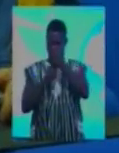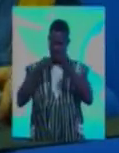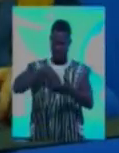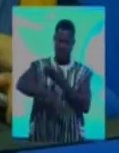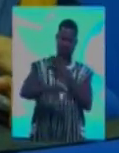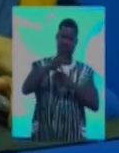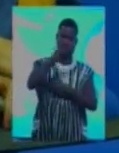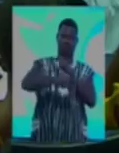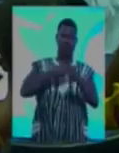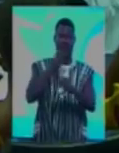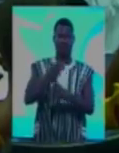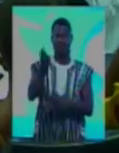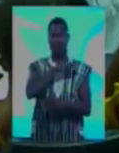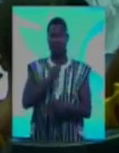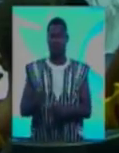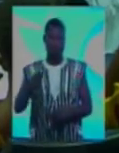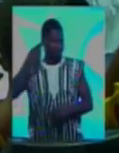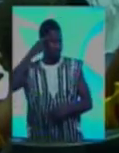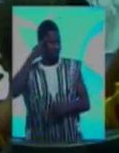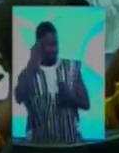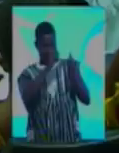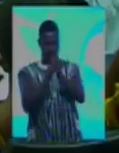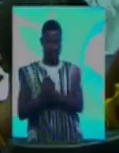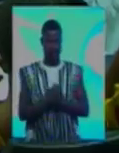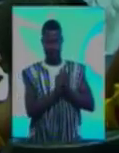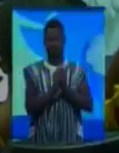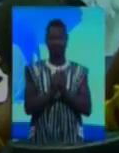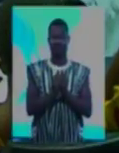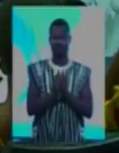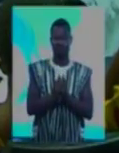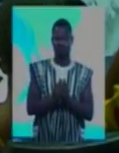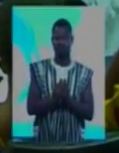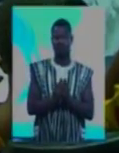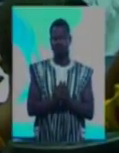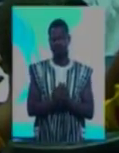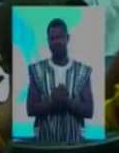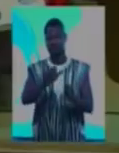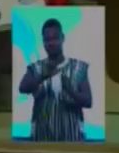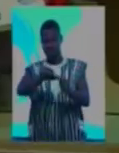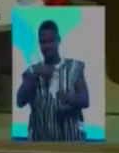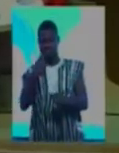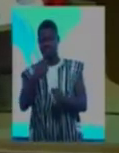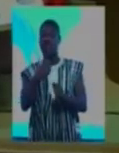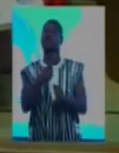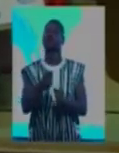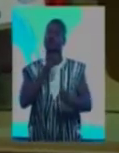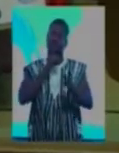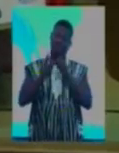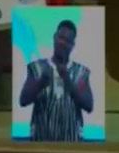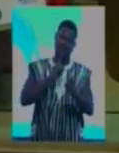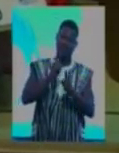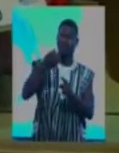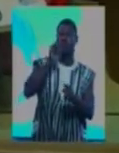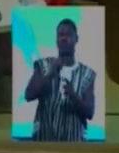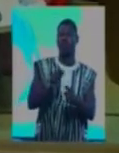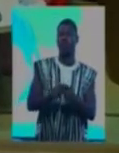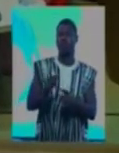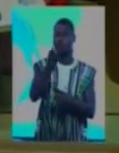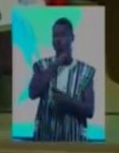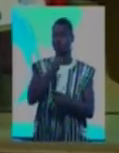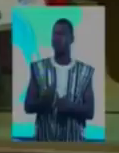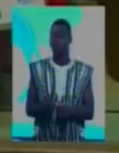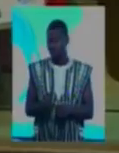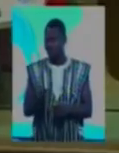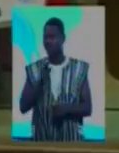Les auteurs mènent la réflexion à ce panel. Tour à tour, ces écrivains clament, les mots ont une